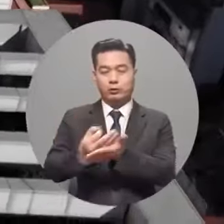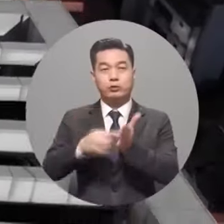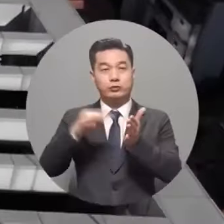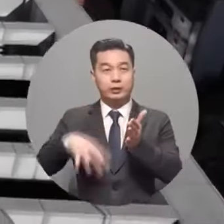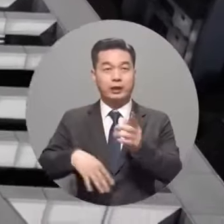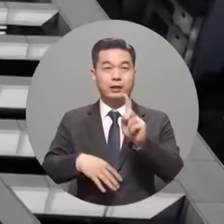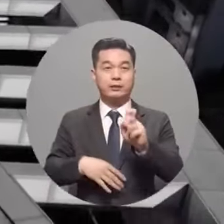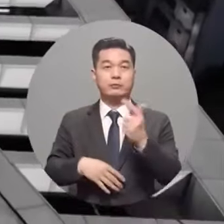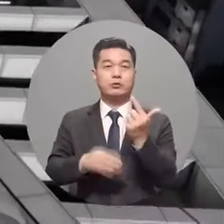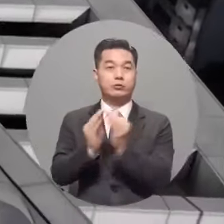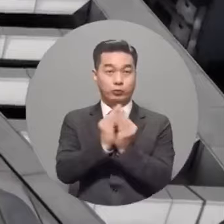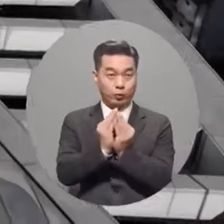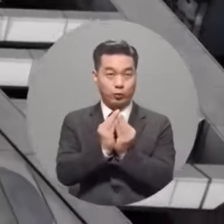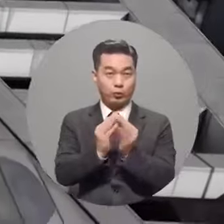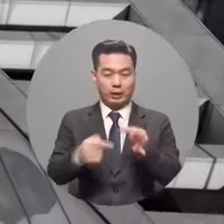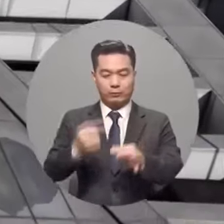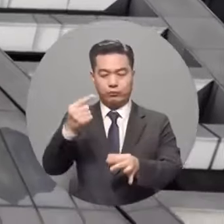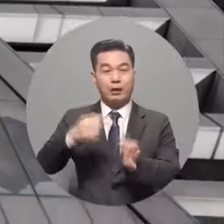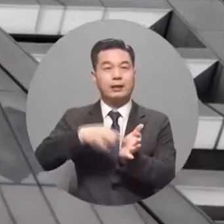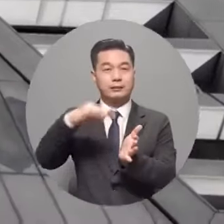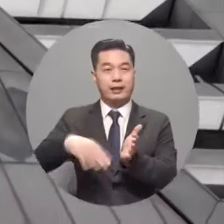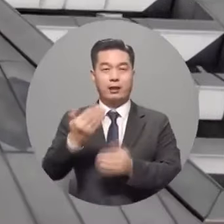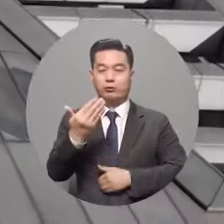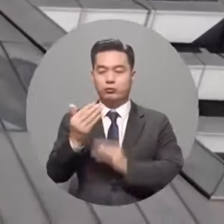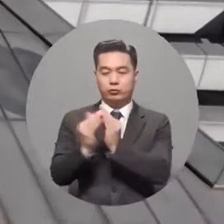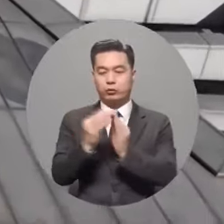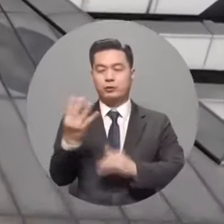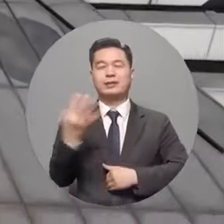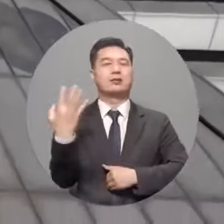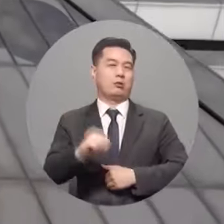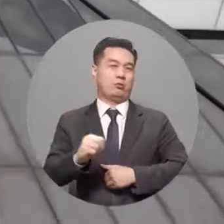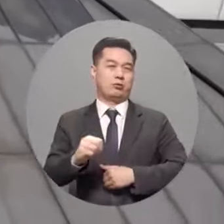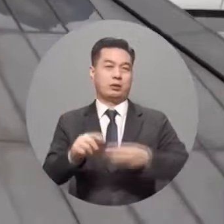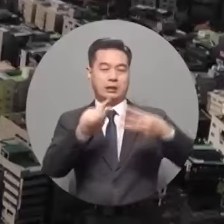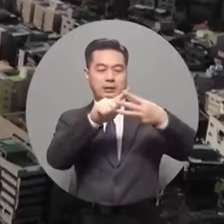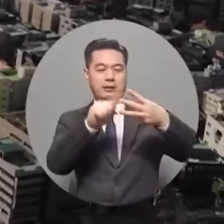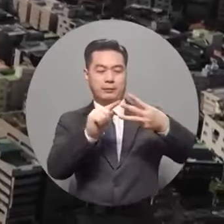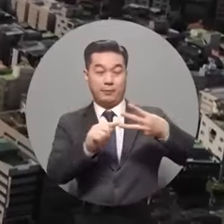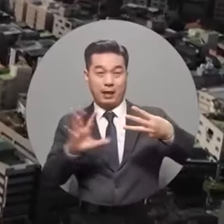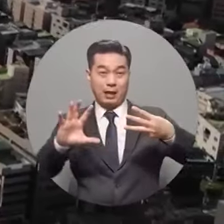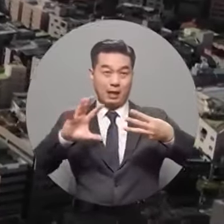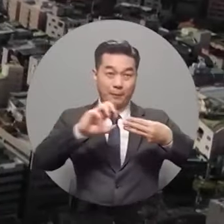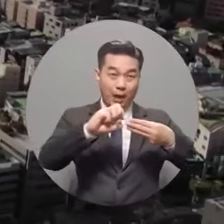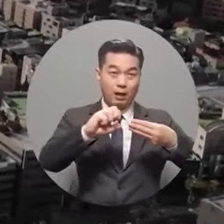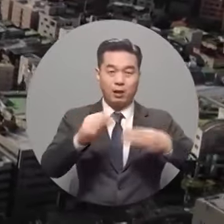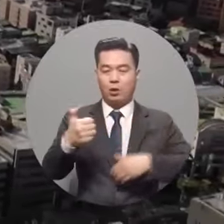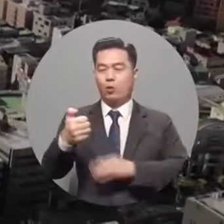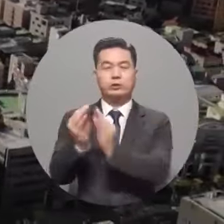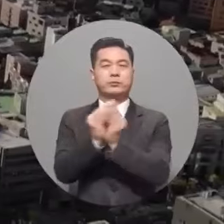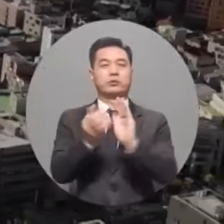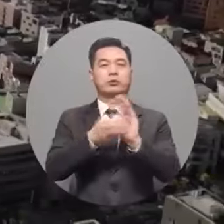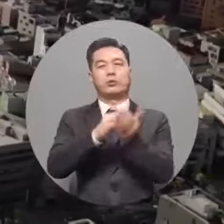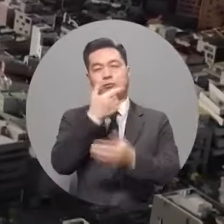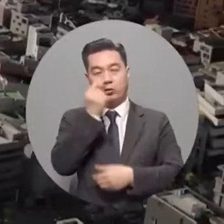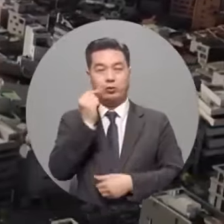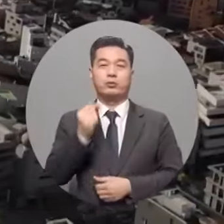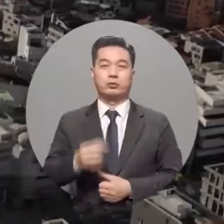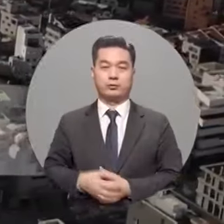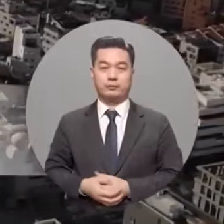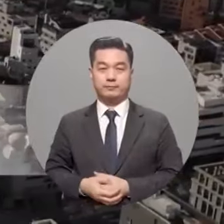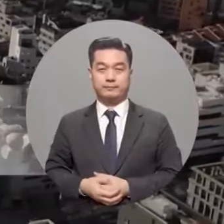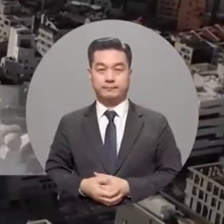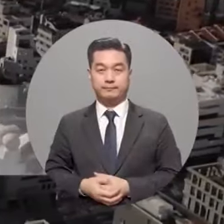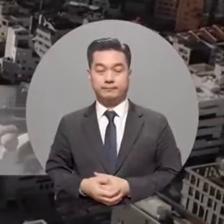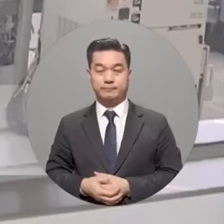부가가치세 역시 9조 4천억 원으로 3대 세 목에서 50조원의 구멍이났습니다 정부는